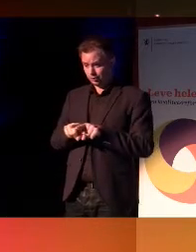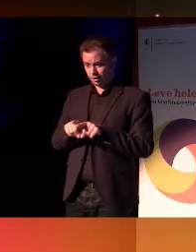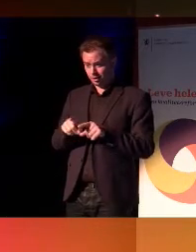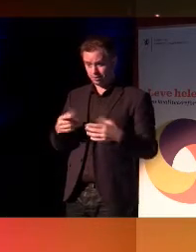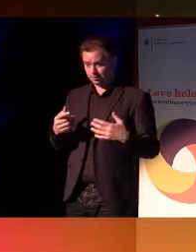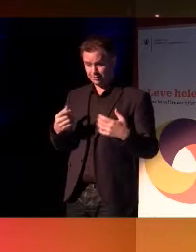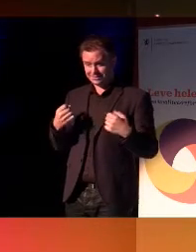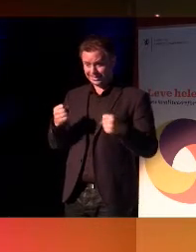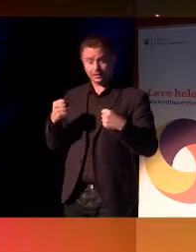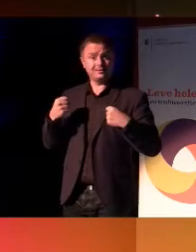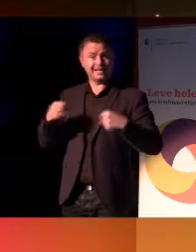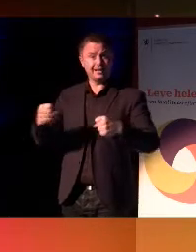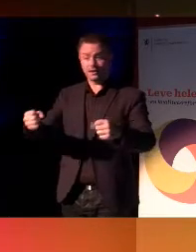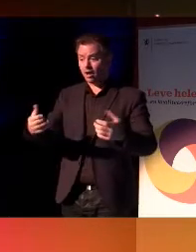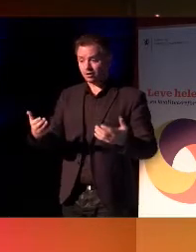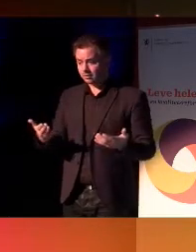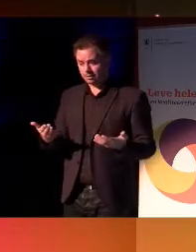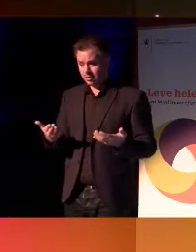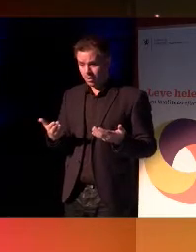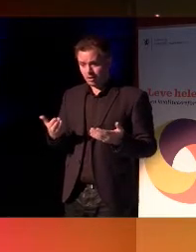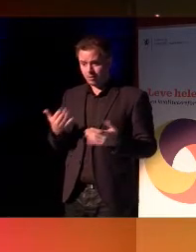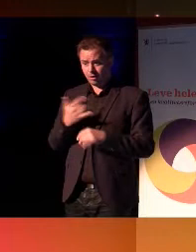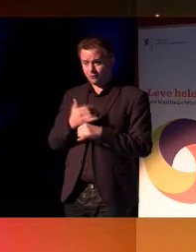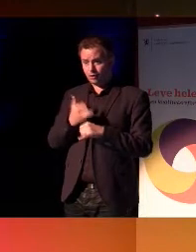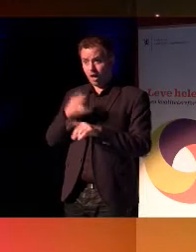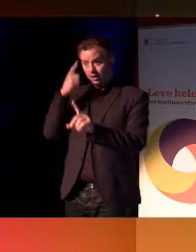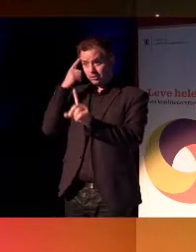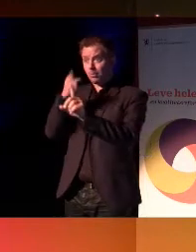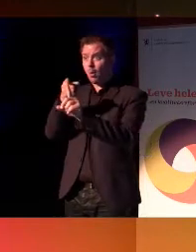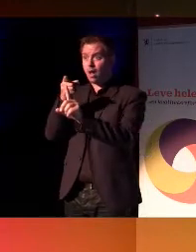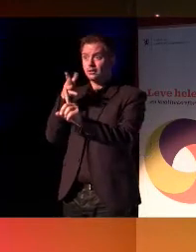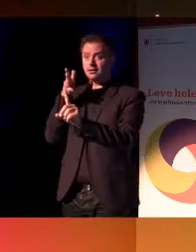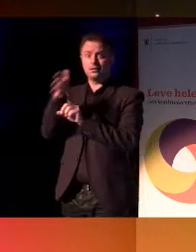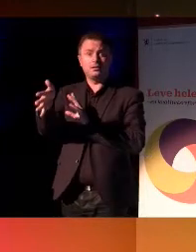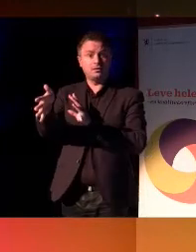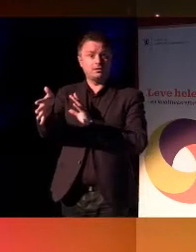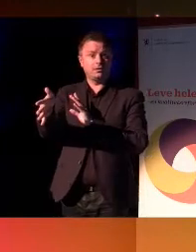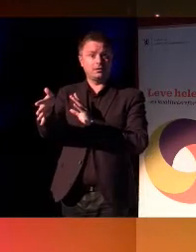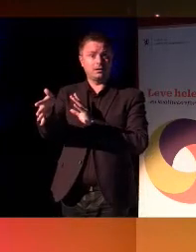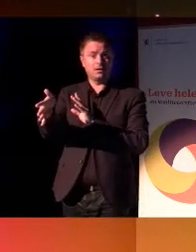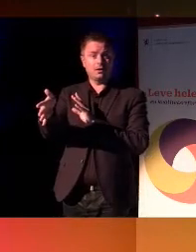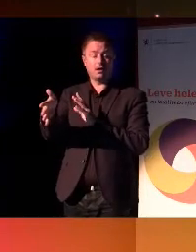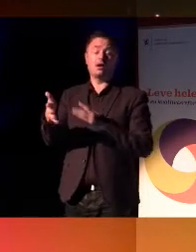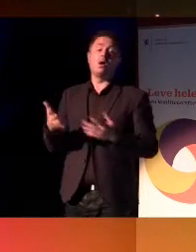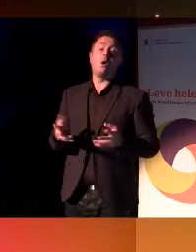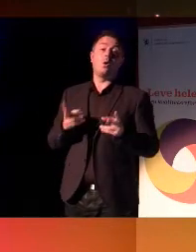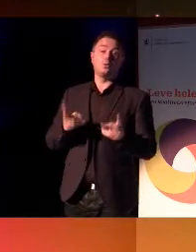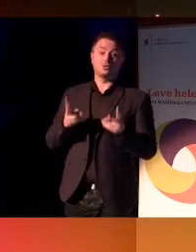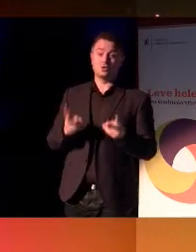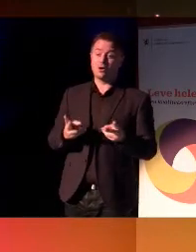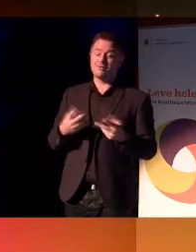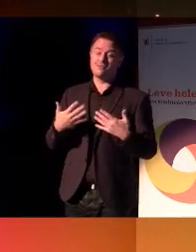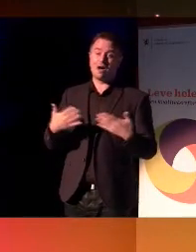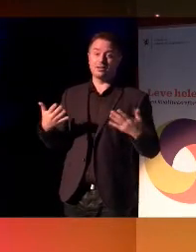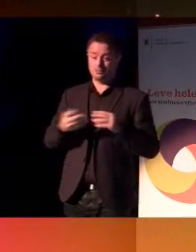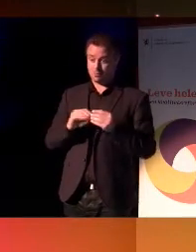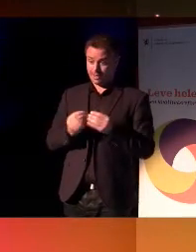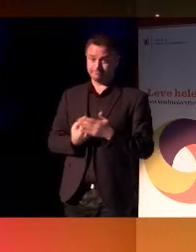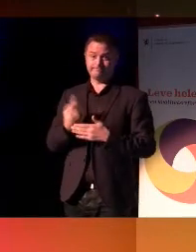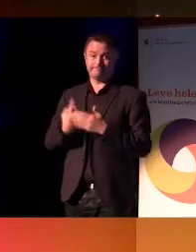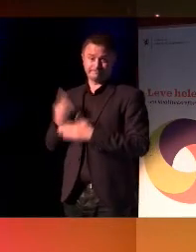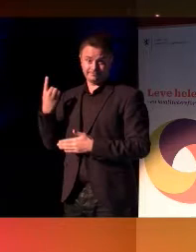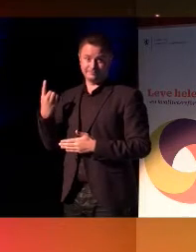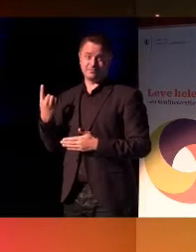se til at man faktisk kommer i mål. Og så har vi den gjenganger her på dette feltet også, at mangelfull dokumentasjon,